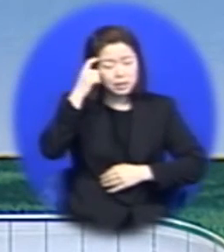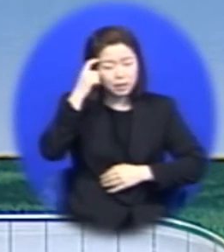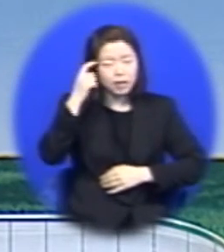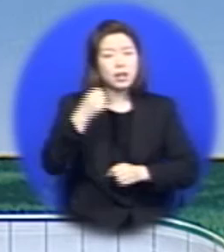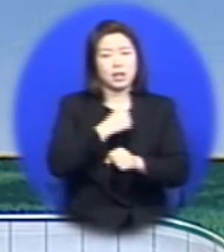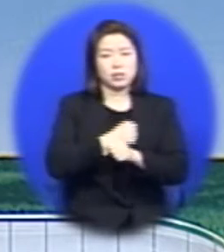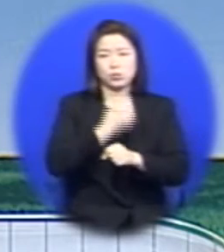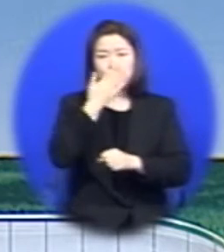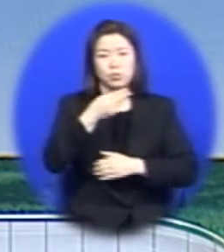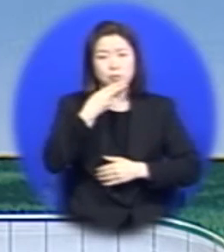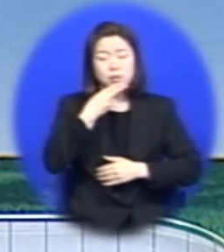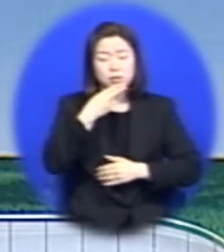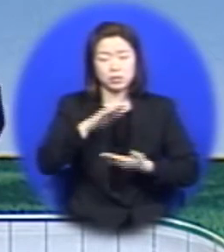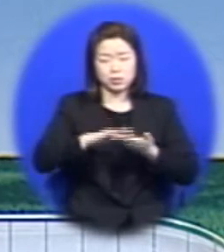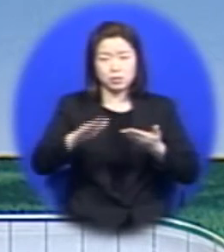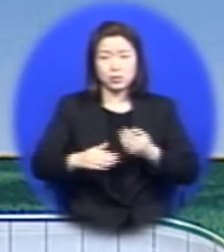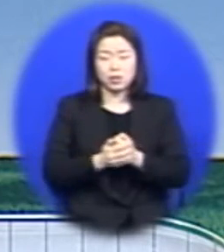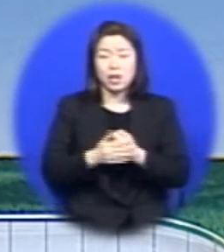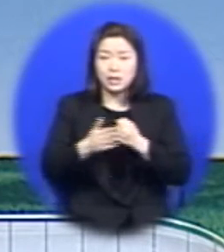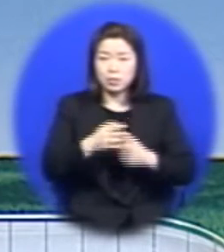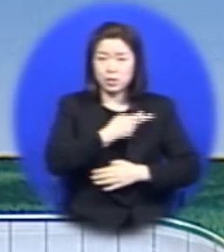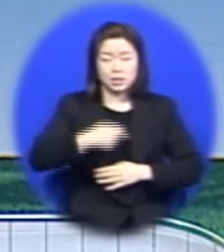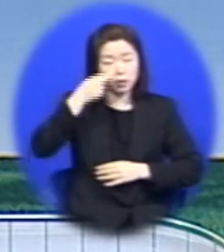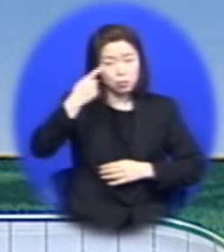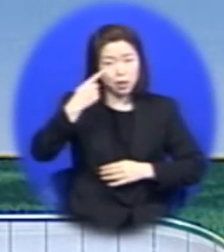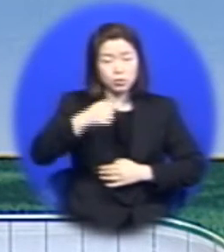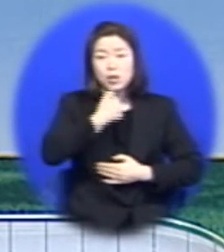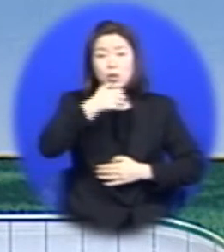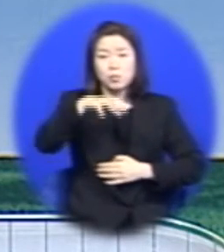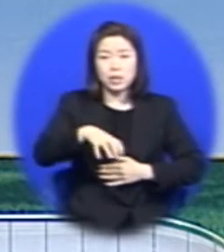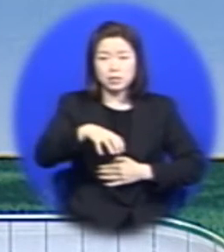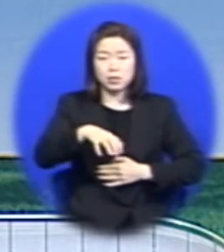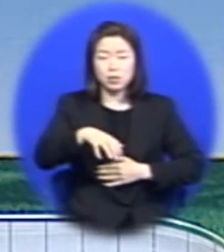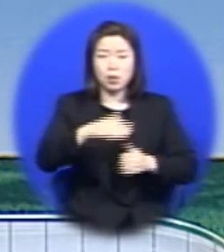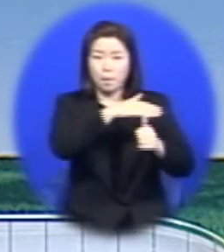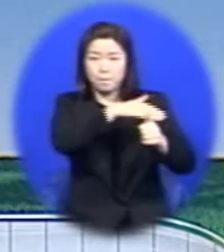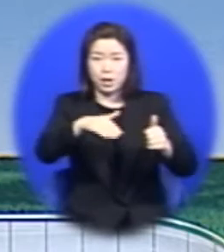아닙니다. 사도 바울은 로마에 가서 목베임을 당해서 순교했습니다.